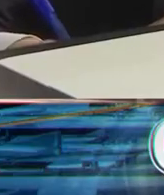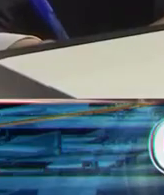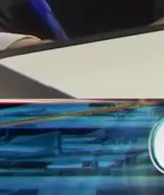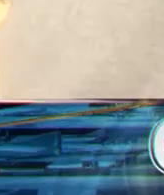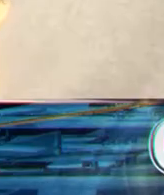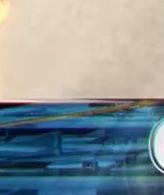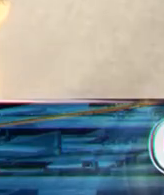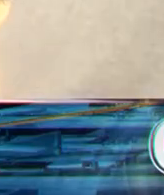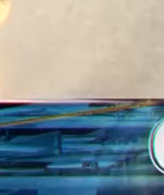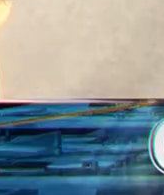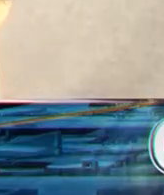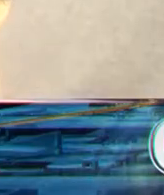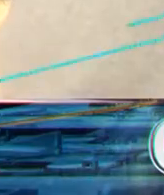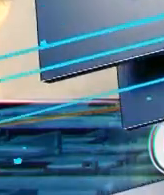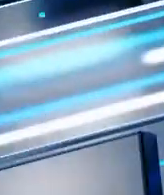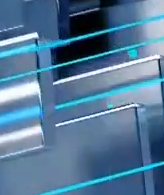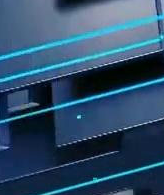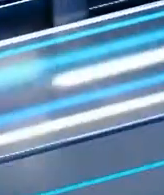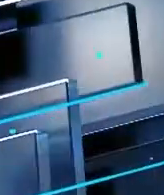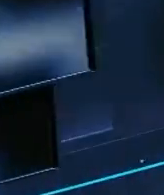инициирован молодежным крылом «Jazz Otan».